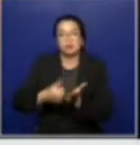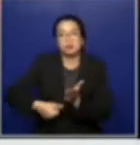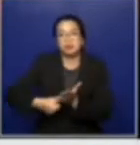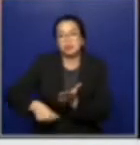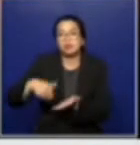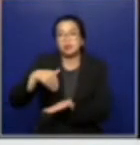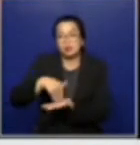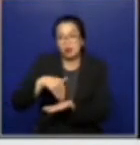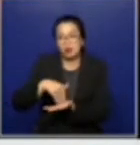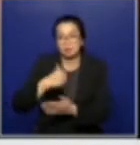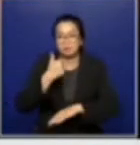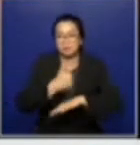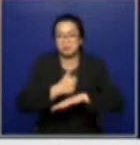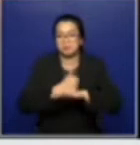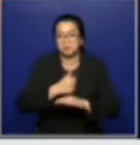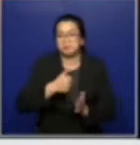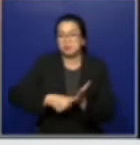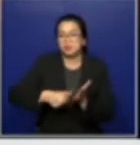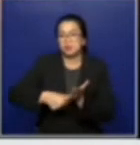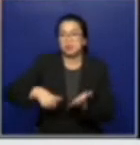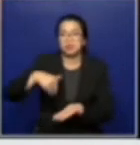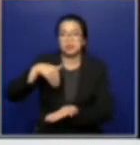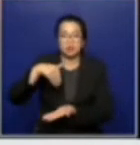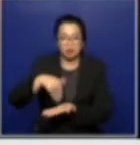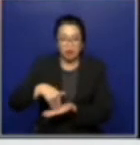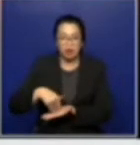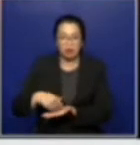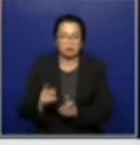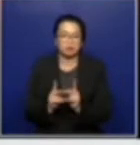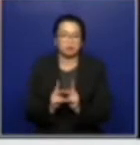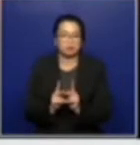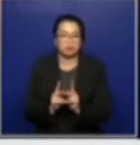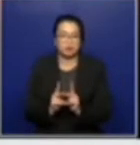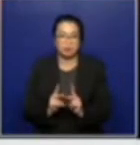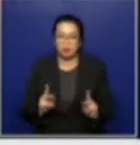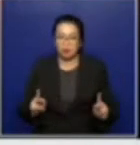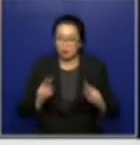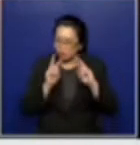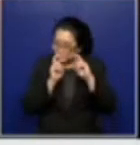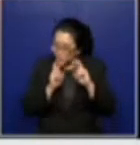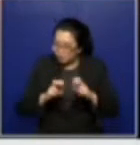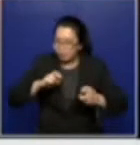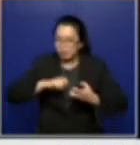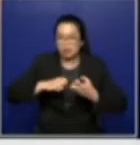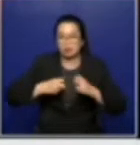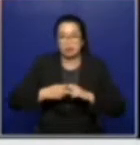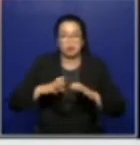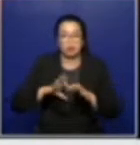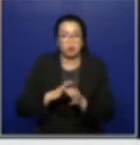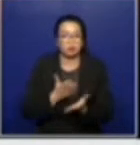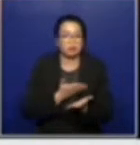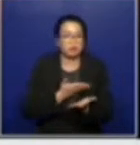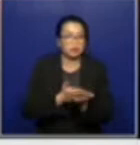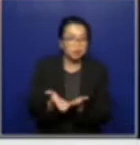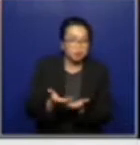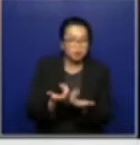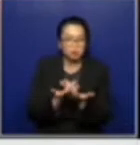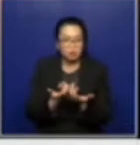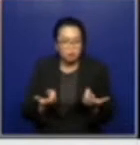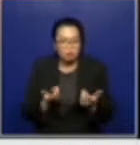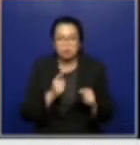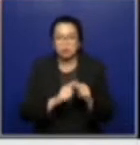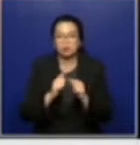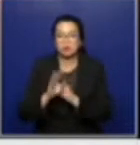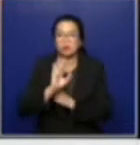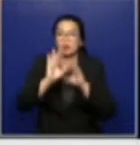มบัญชีกลางเป็นประธานคณะกรรมการวินิจฉัยปัญหาการจัดซื้อจัดจ้างบริหารพัสดุภาครัฐ